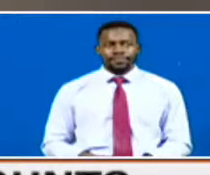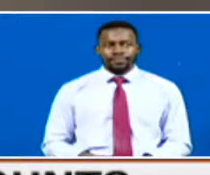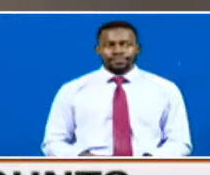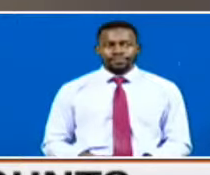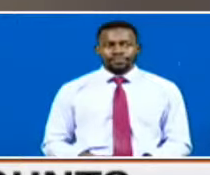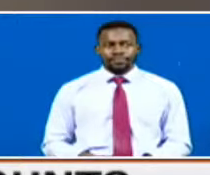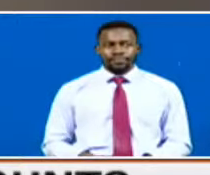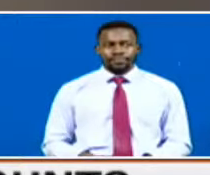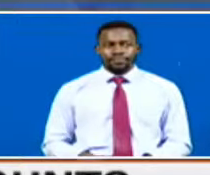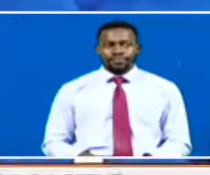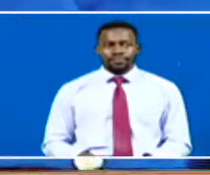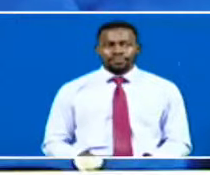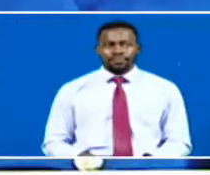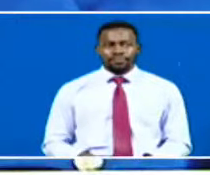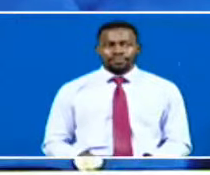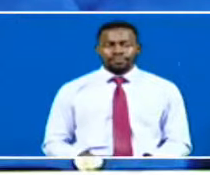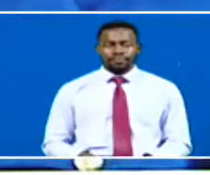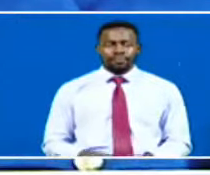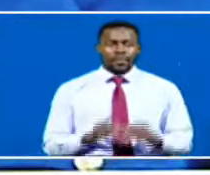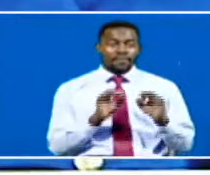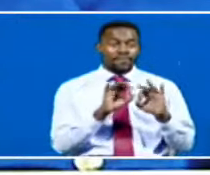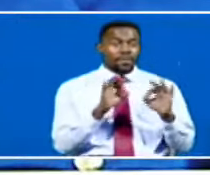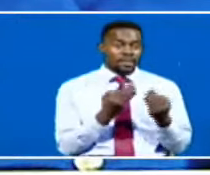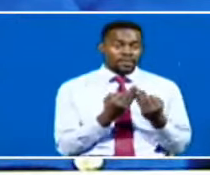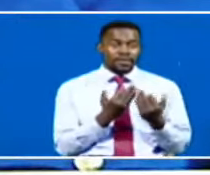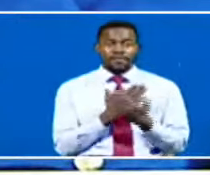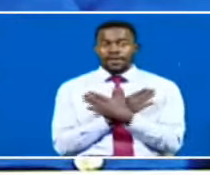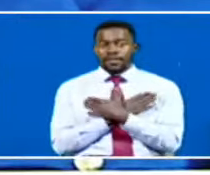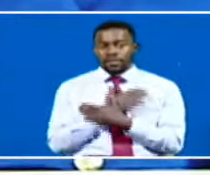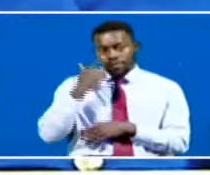Valley. Now, families and friends of the 10 members of the Kenya Defense